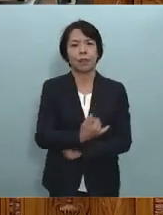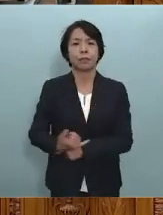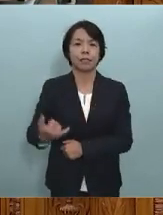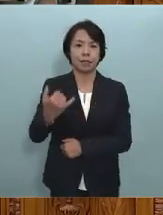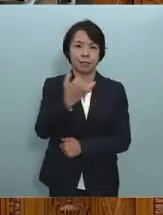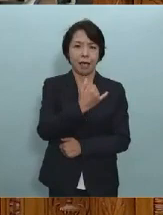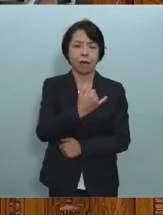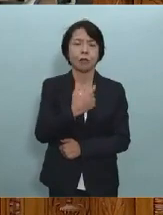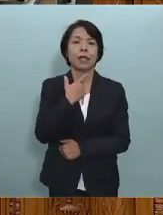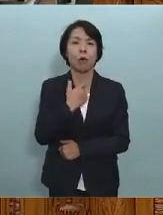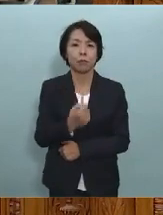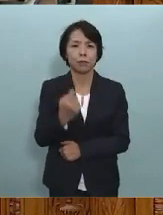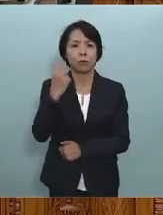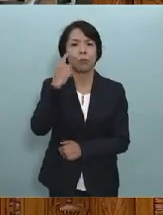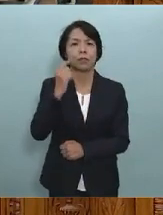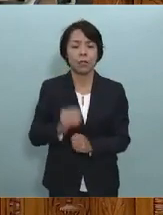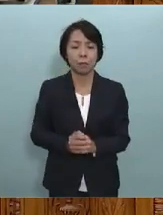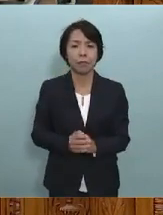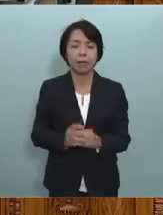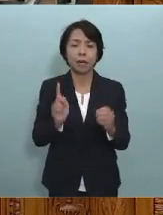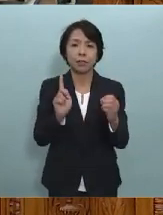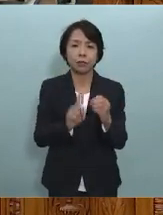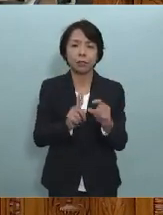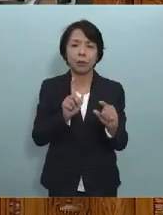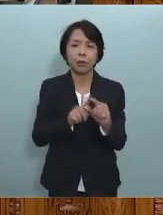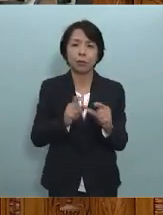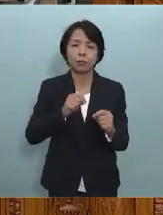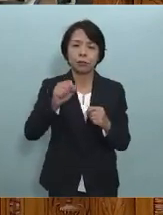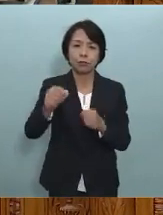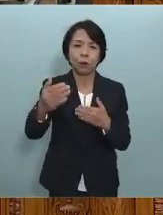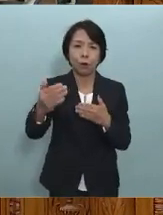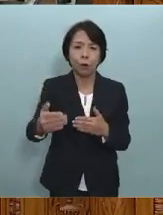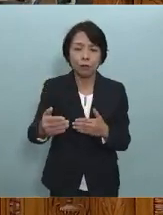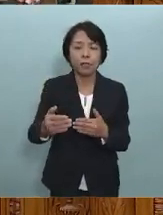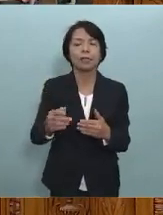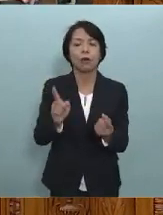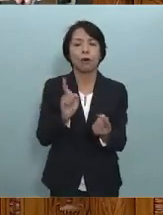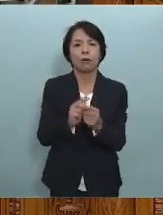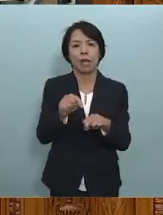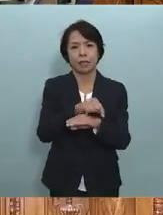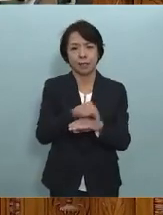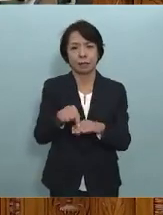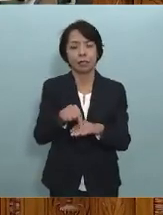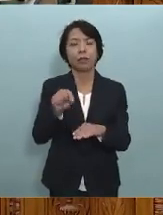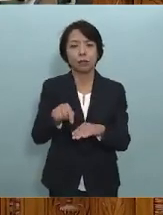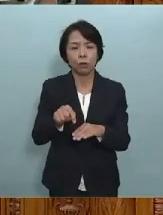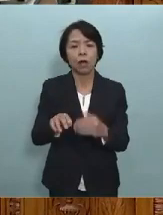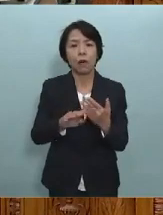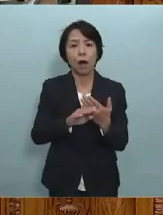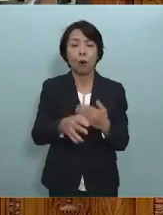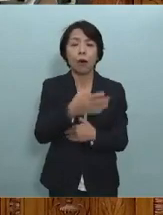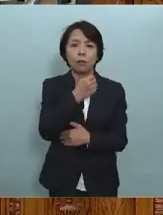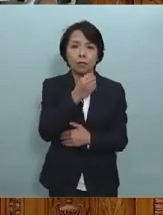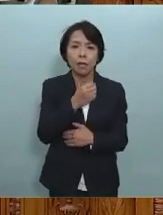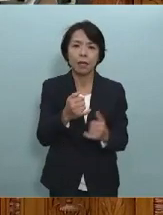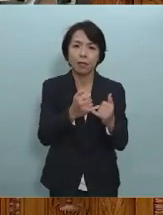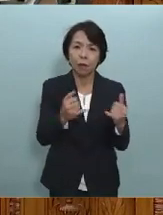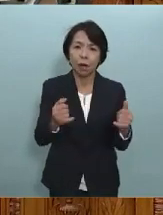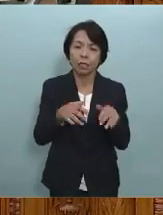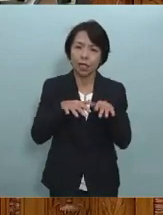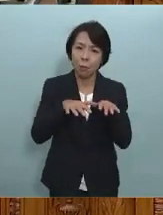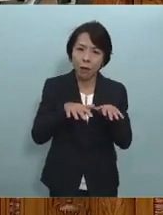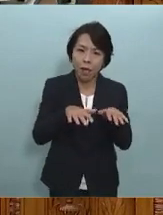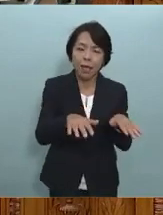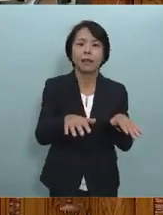たいそのための長期の対策は他の世代の皆様にも大きな影響を与える極めて